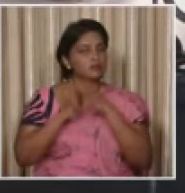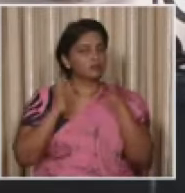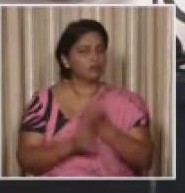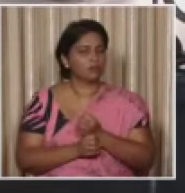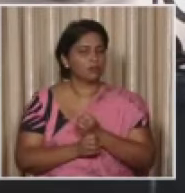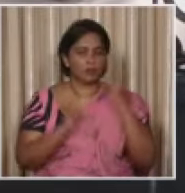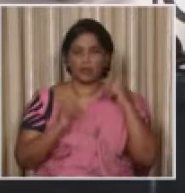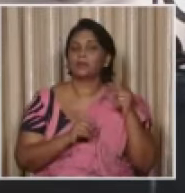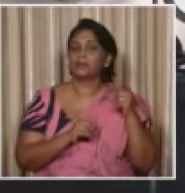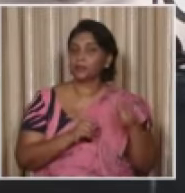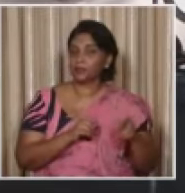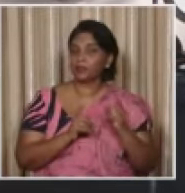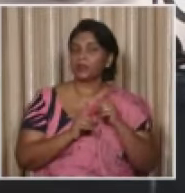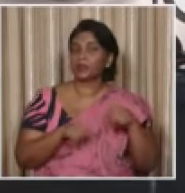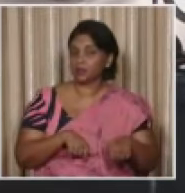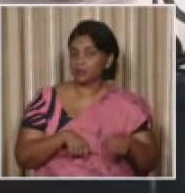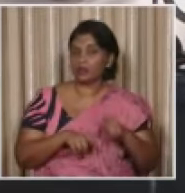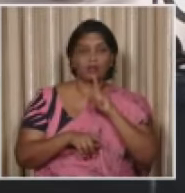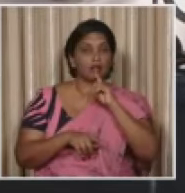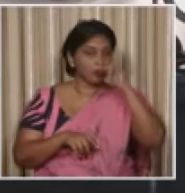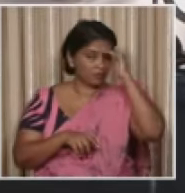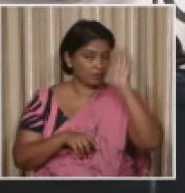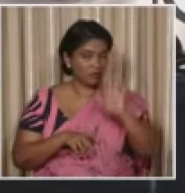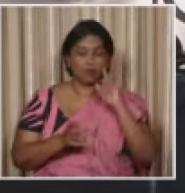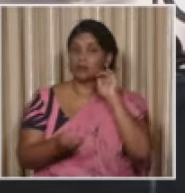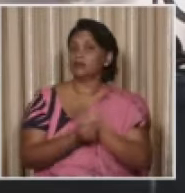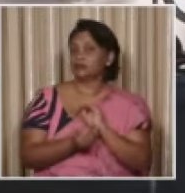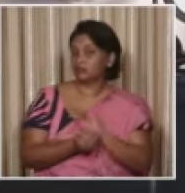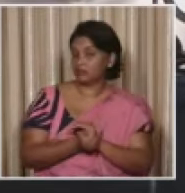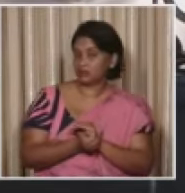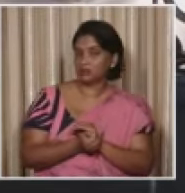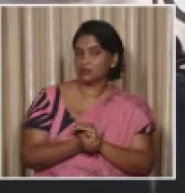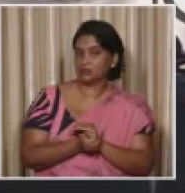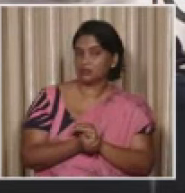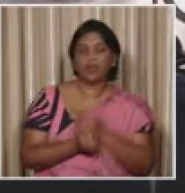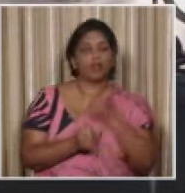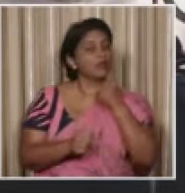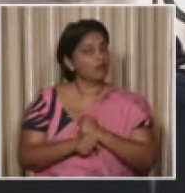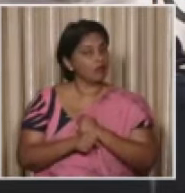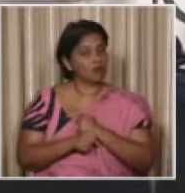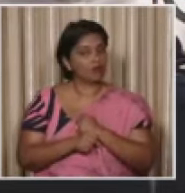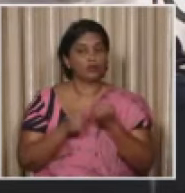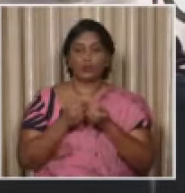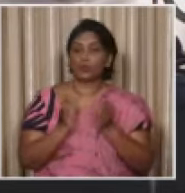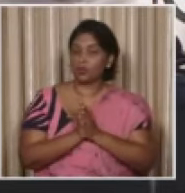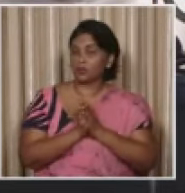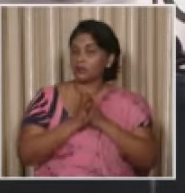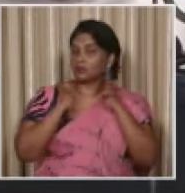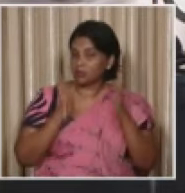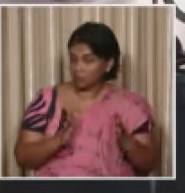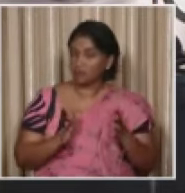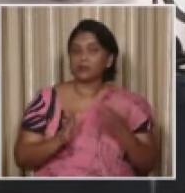වුණා. මෙදා පාරත් කතානායකතුමා රැකගන්නට ආණ්ඩුව තමන්ගේ බහුතරය